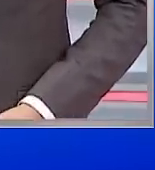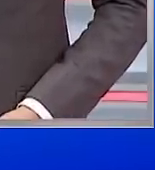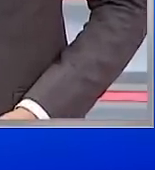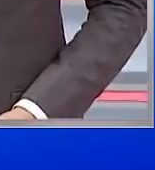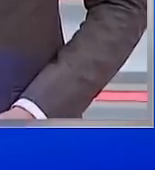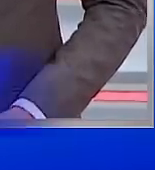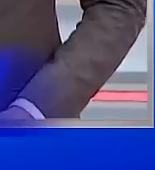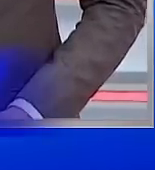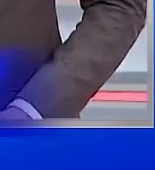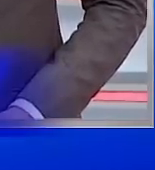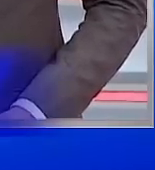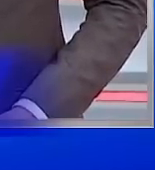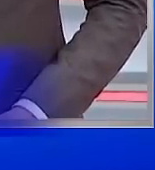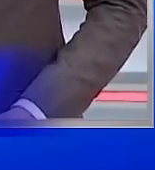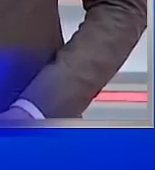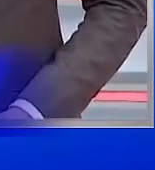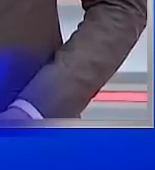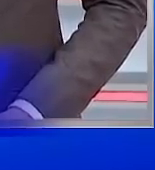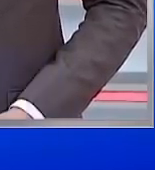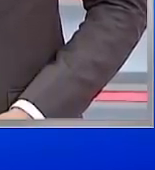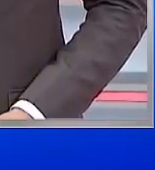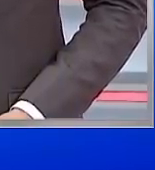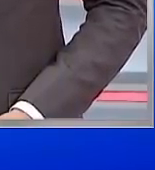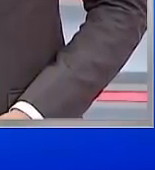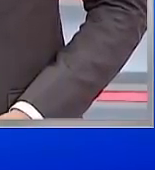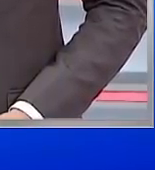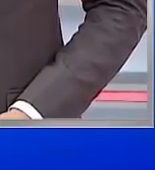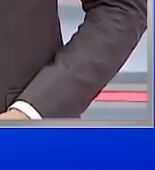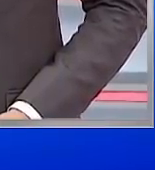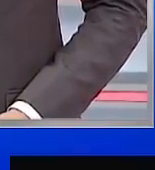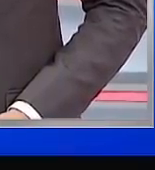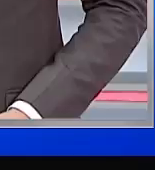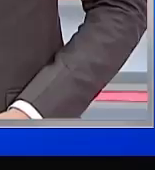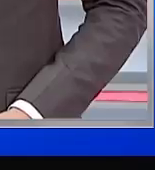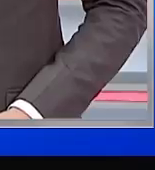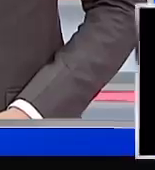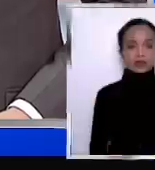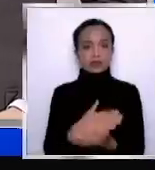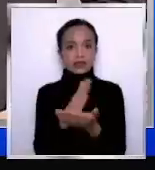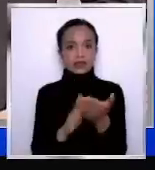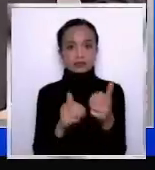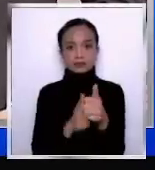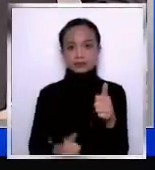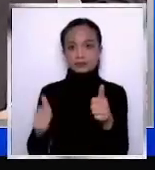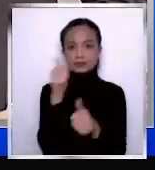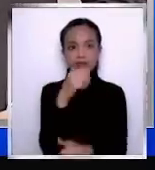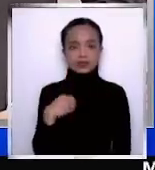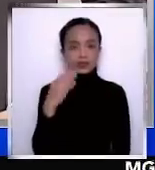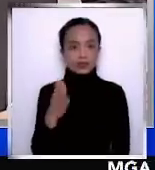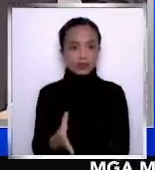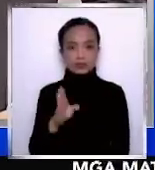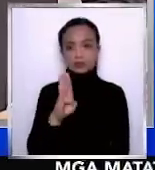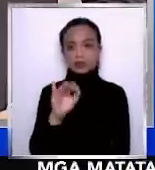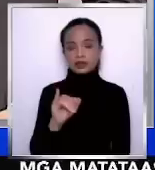Magandang gabi po, Luzon, Visayas at Mindanao. Ilang matataas na opisyal ng Bureau of Customs at Department of Agriculture